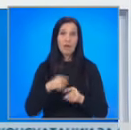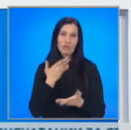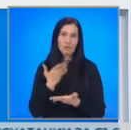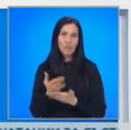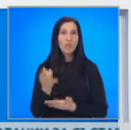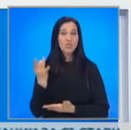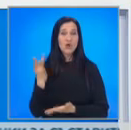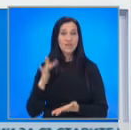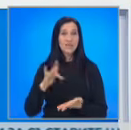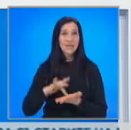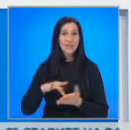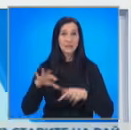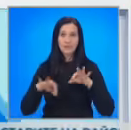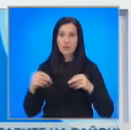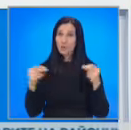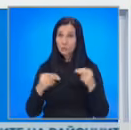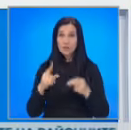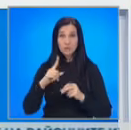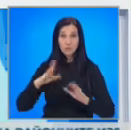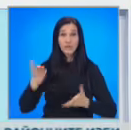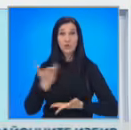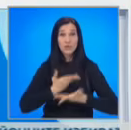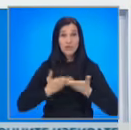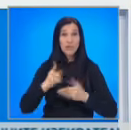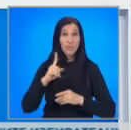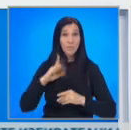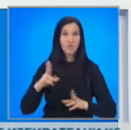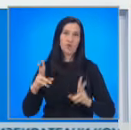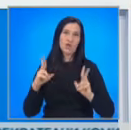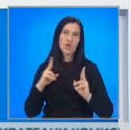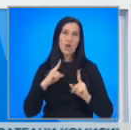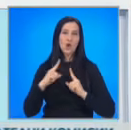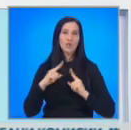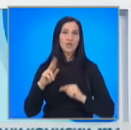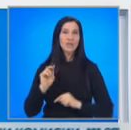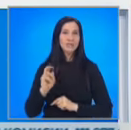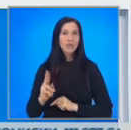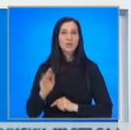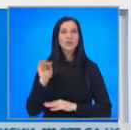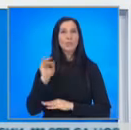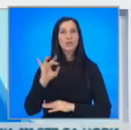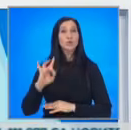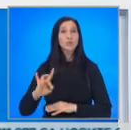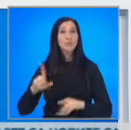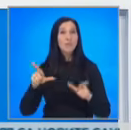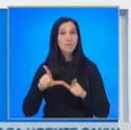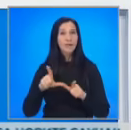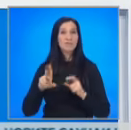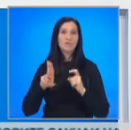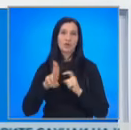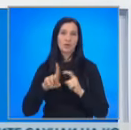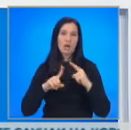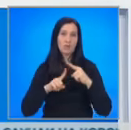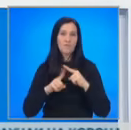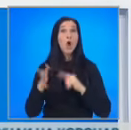обещахме, новата Централна избирателна комисия с първо заседание и първо решение. Говорители на ЦИК ще бъдат Росица Матева и